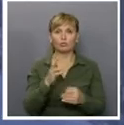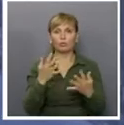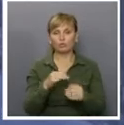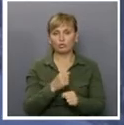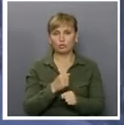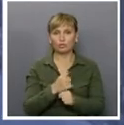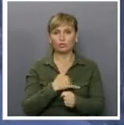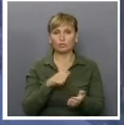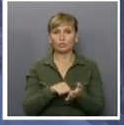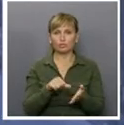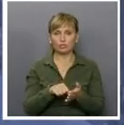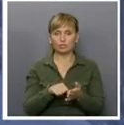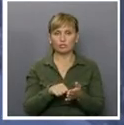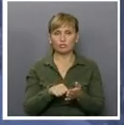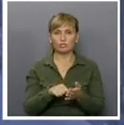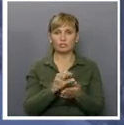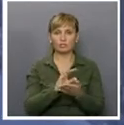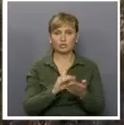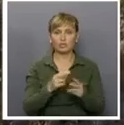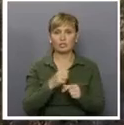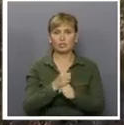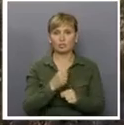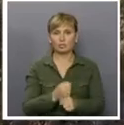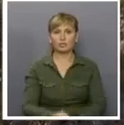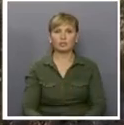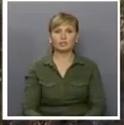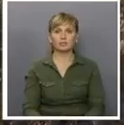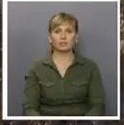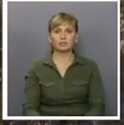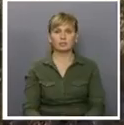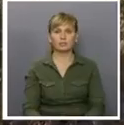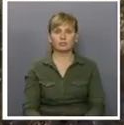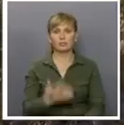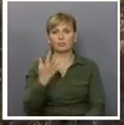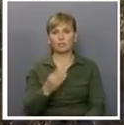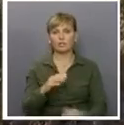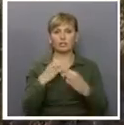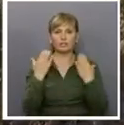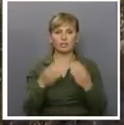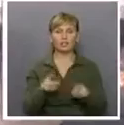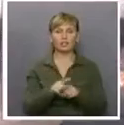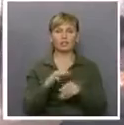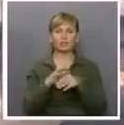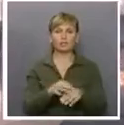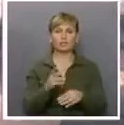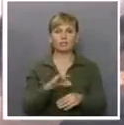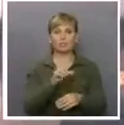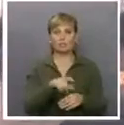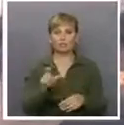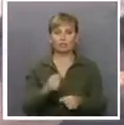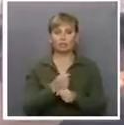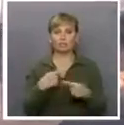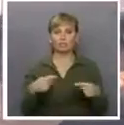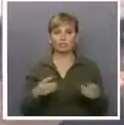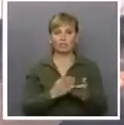у нас участвует делать дублируется эта работа 5 дневный семинар также проводится для сотрудничества в различных